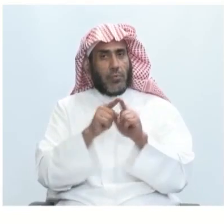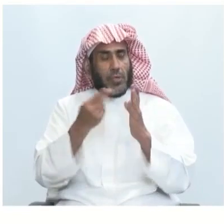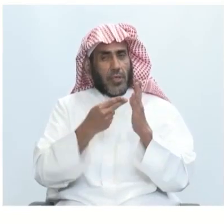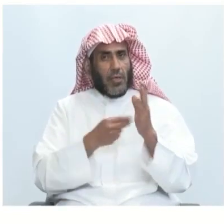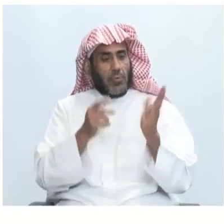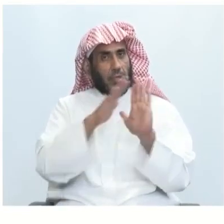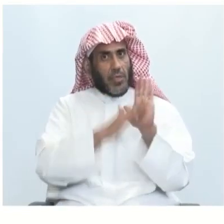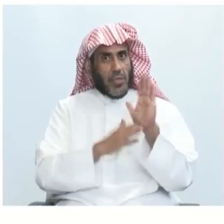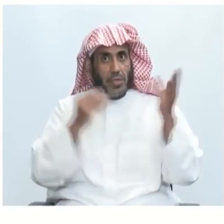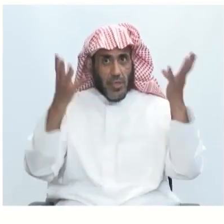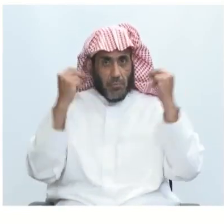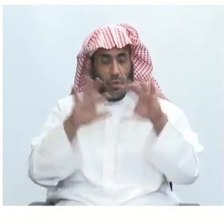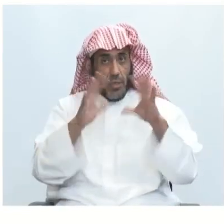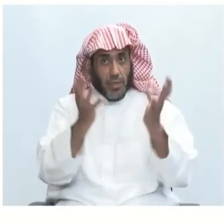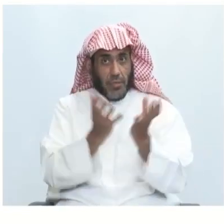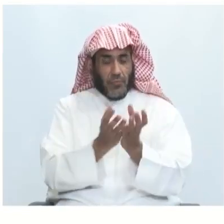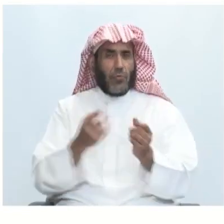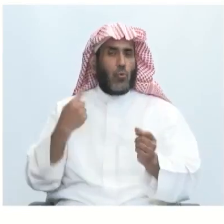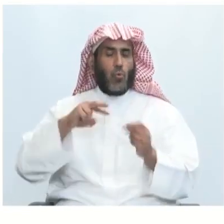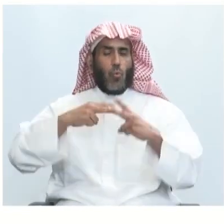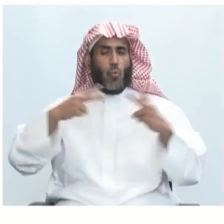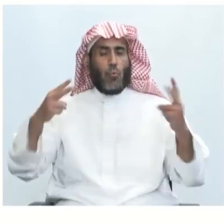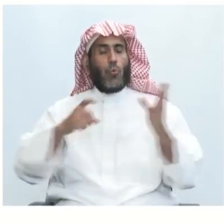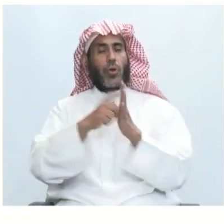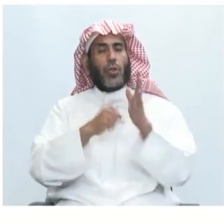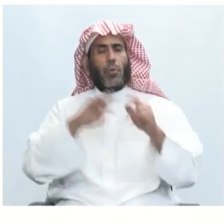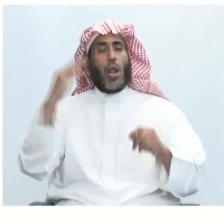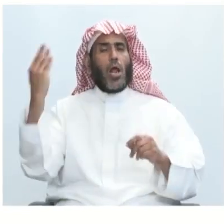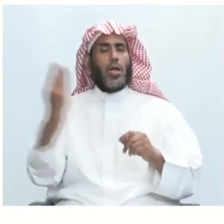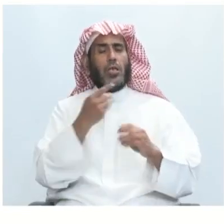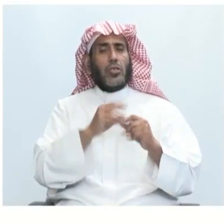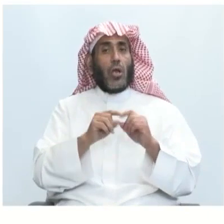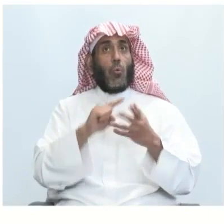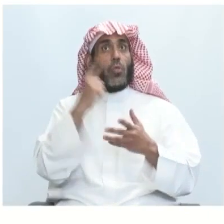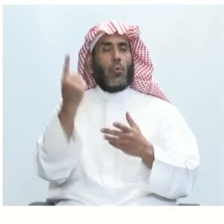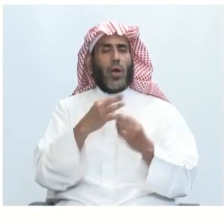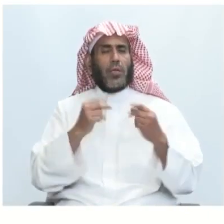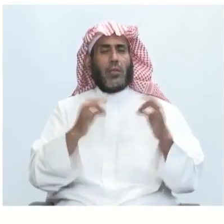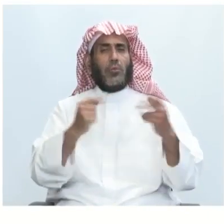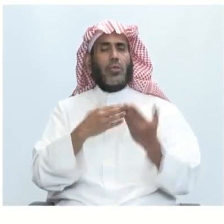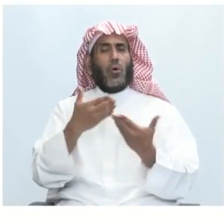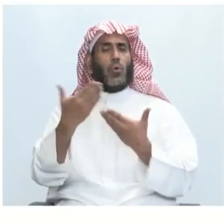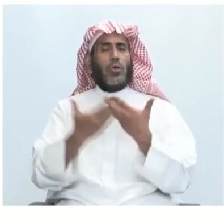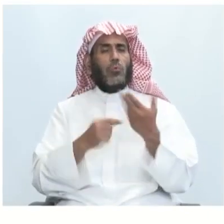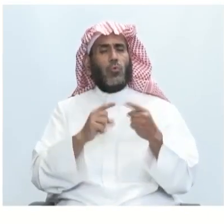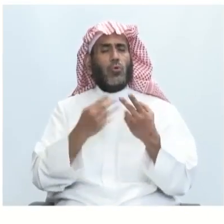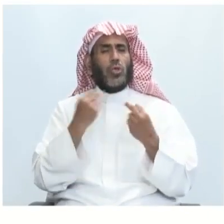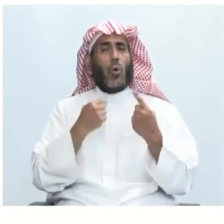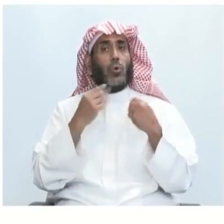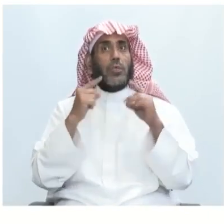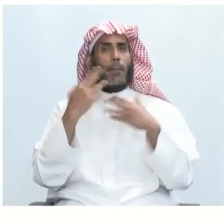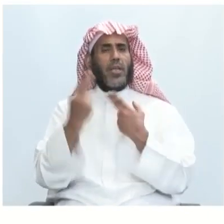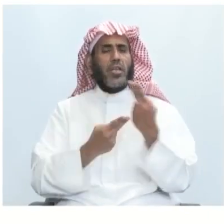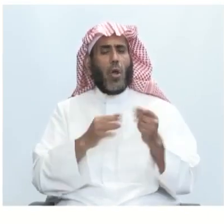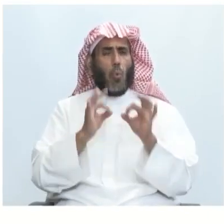كذلك تصف العلوم ونظام الاشياء والظواهر الطبيعيه والبيولوجيه والتجارب العلميه وصفا